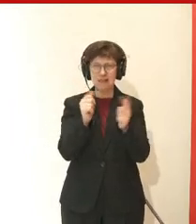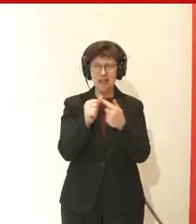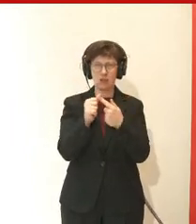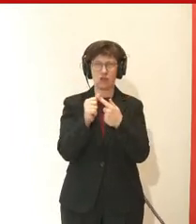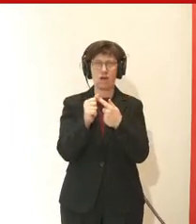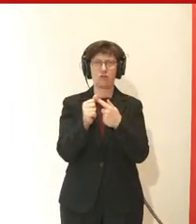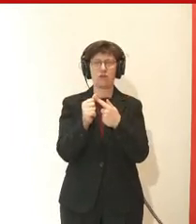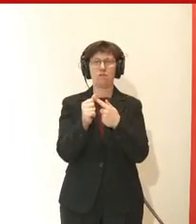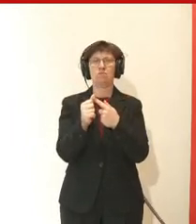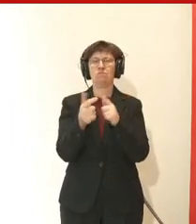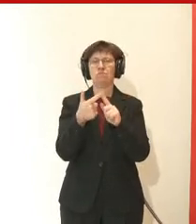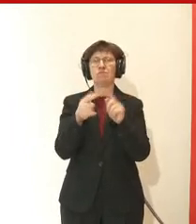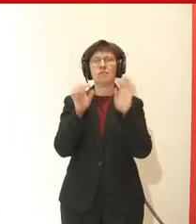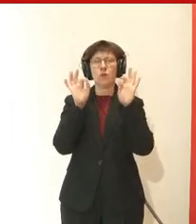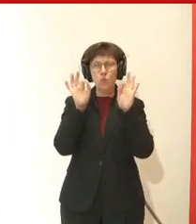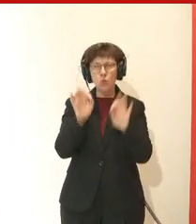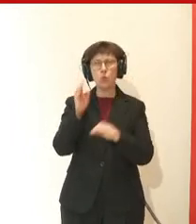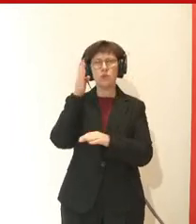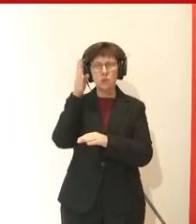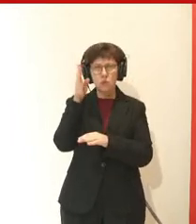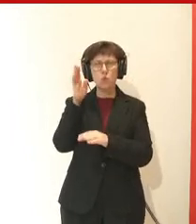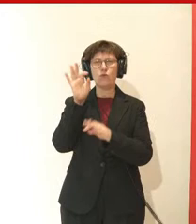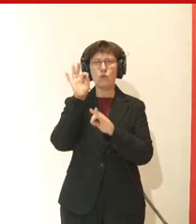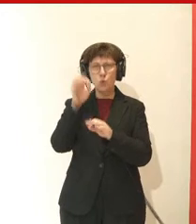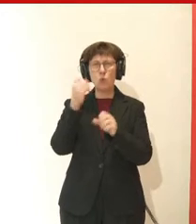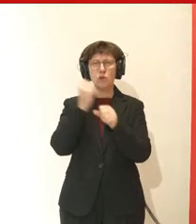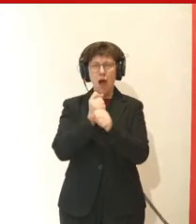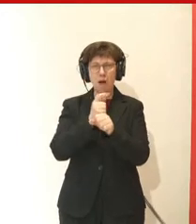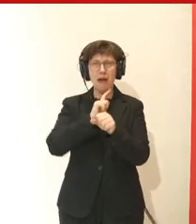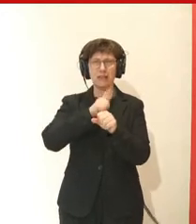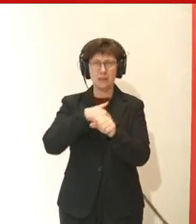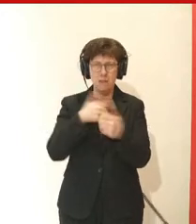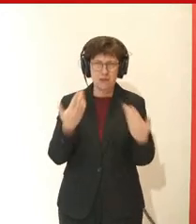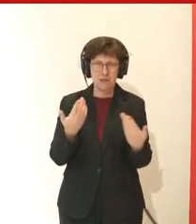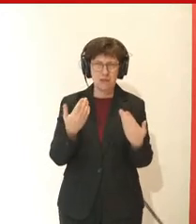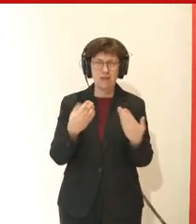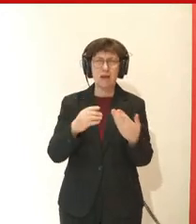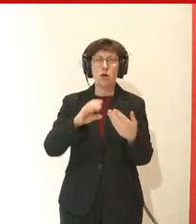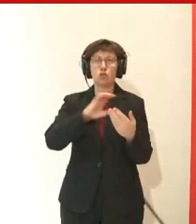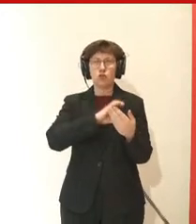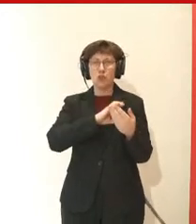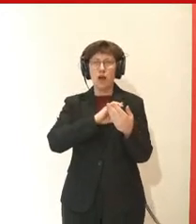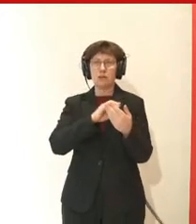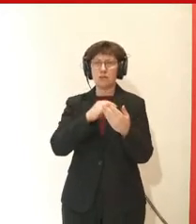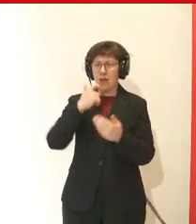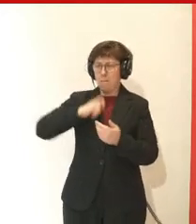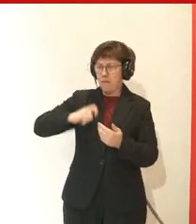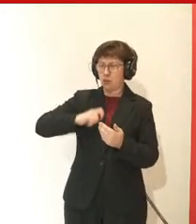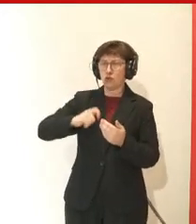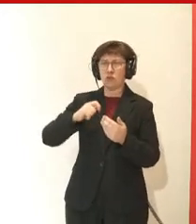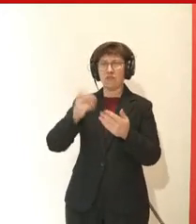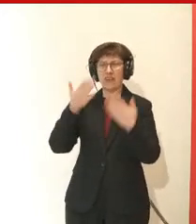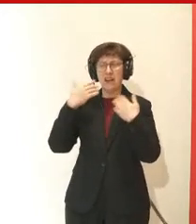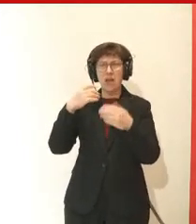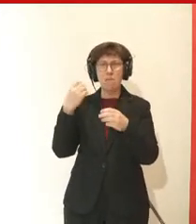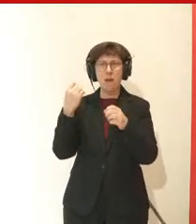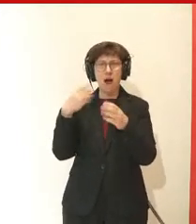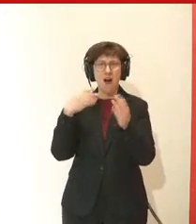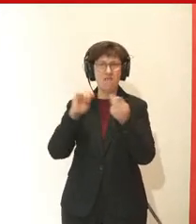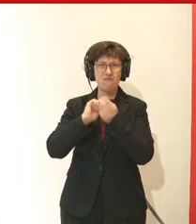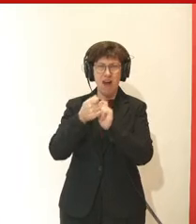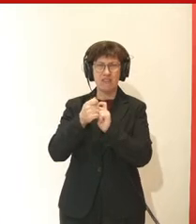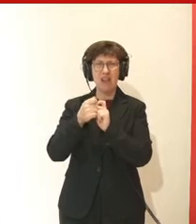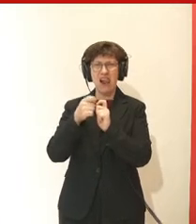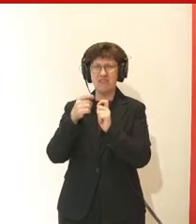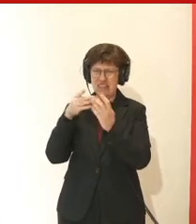eine gute zukunft mit guten arbeitsplätzen mit der chance den menschengemachten klimawandel aufzuhalten und mit einer